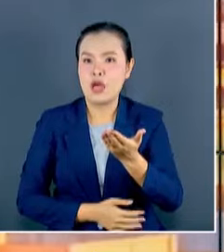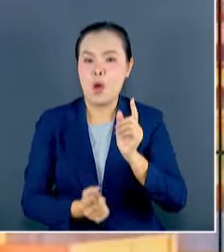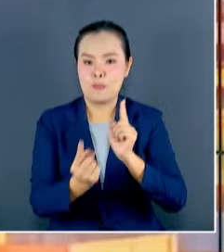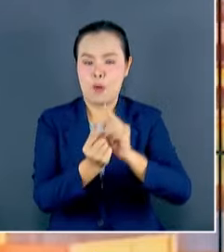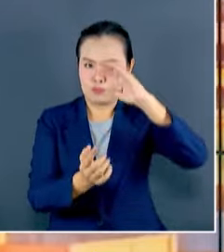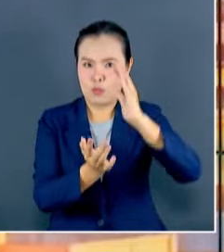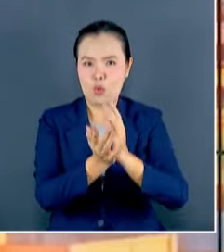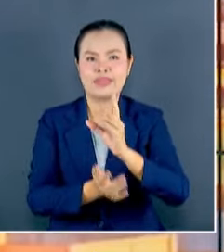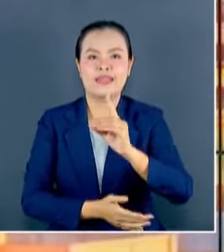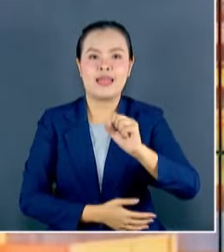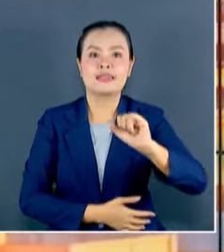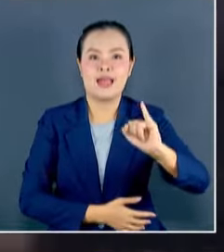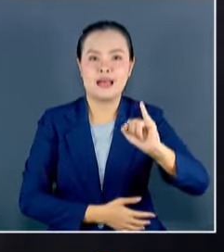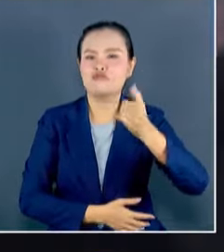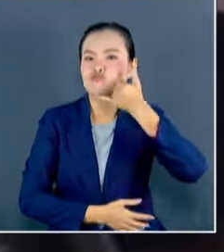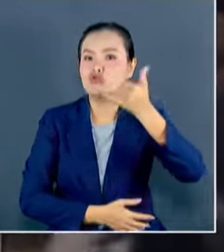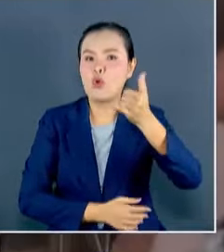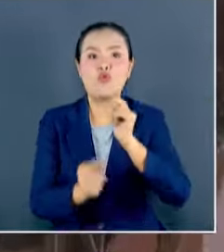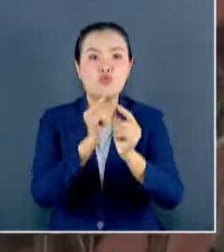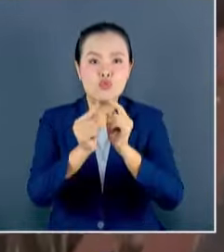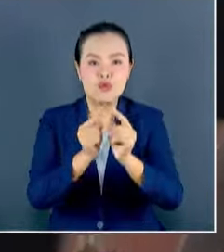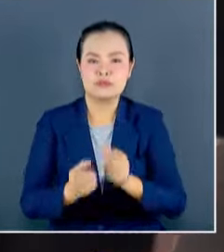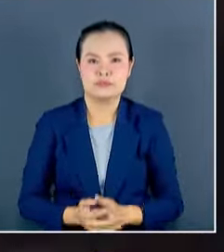อบตัวกับ DSI ค่ะ